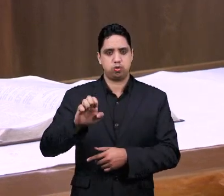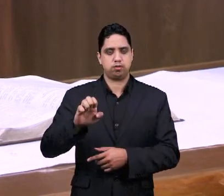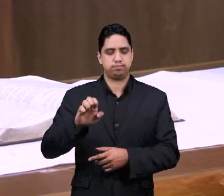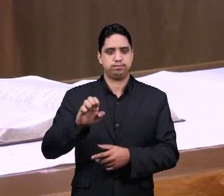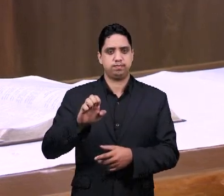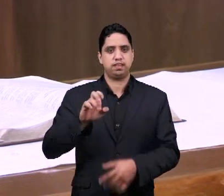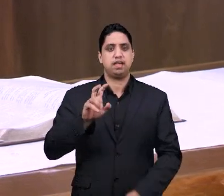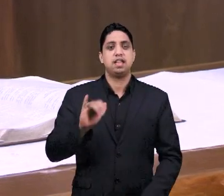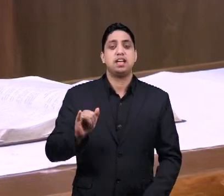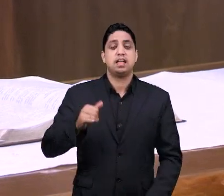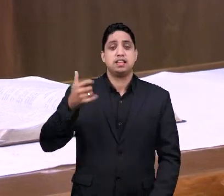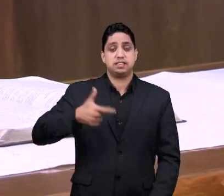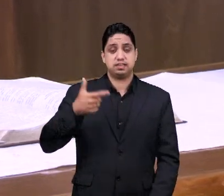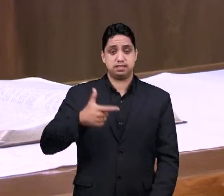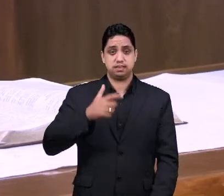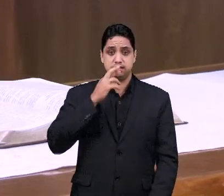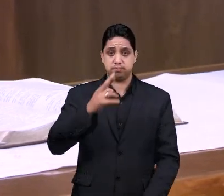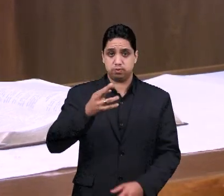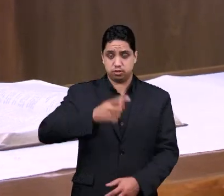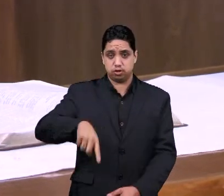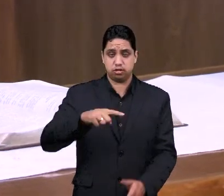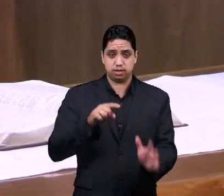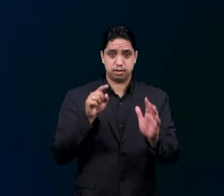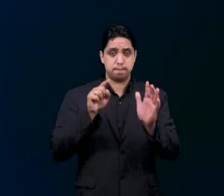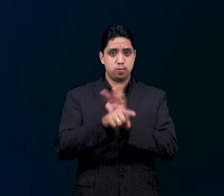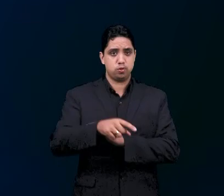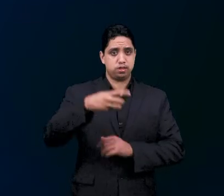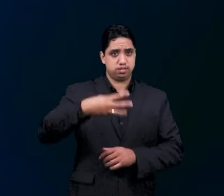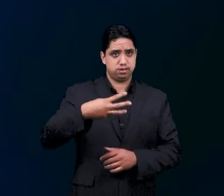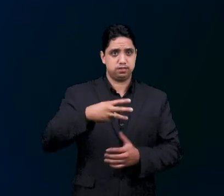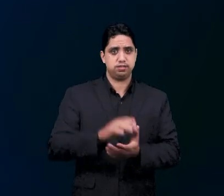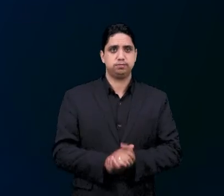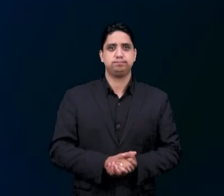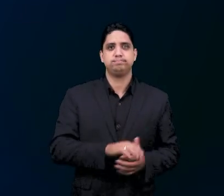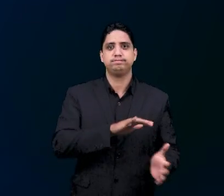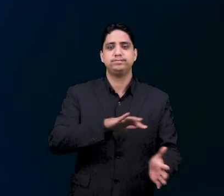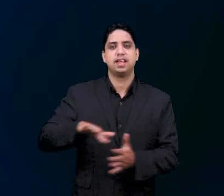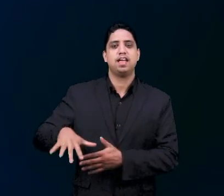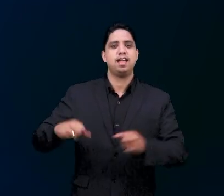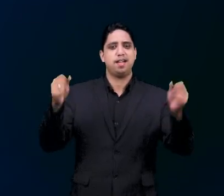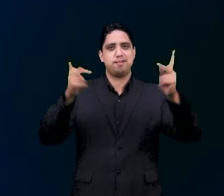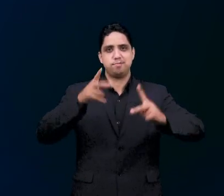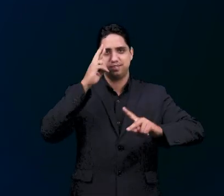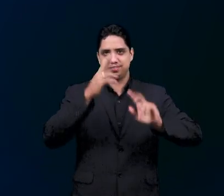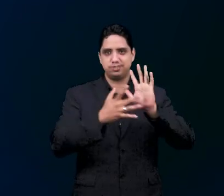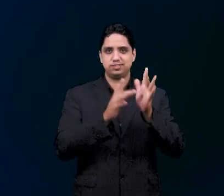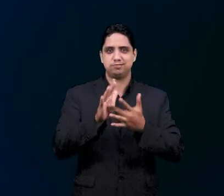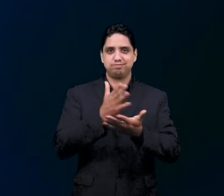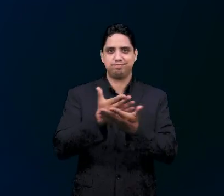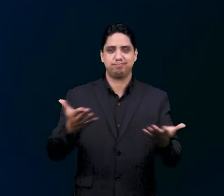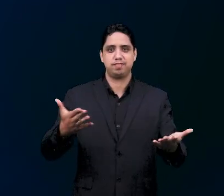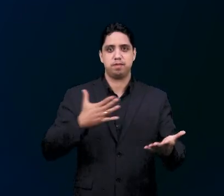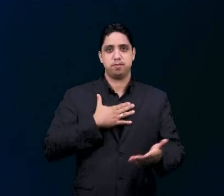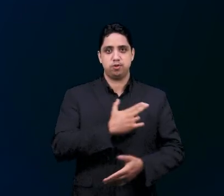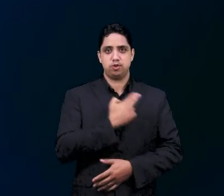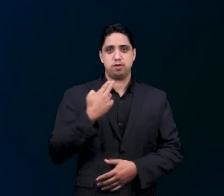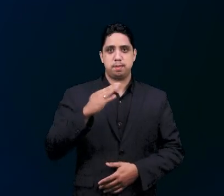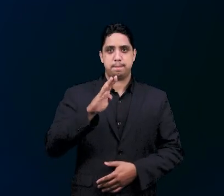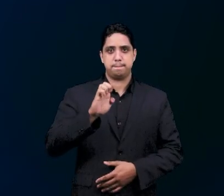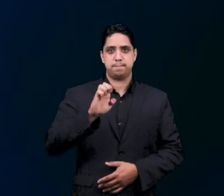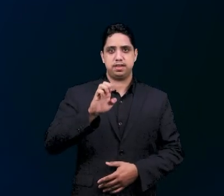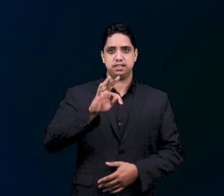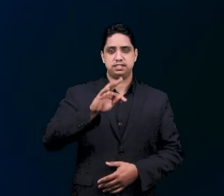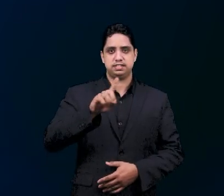Pesso va donner la deuxième réponse à notre troisième question. La paix du Seigneur Jésus, mes frères et sœurs. Je m'appelle